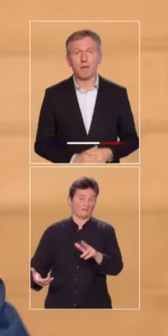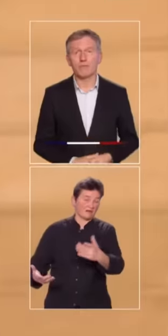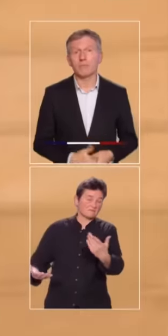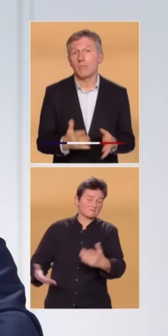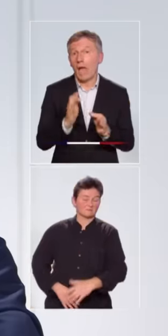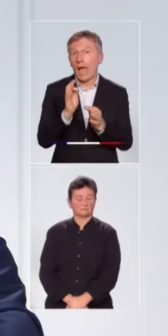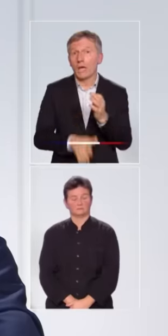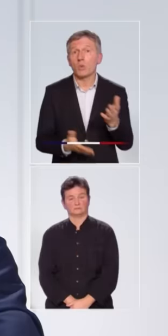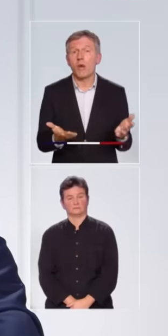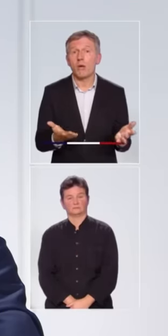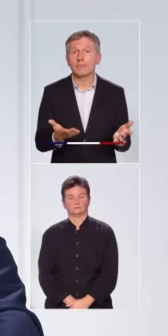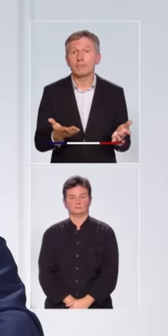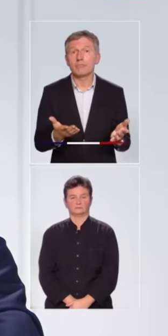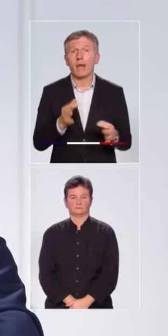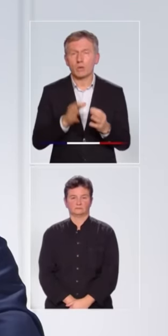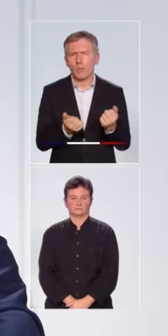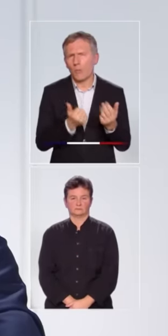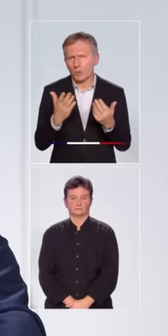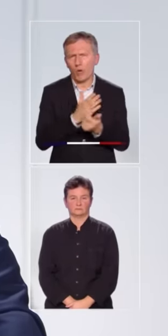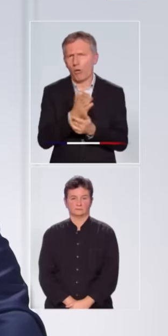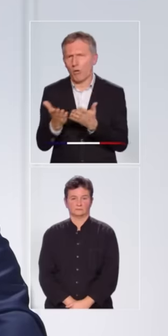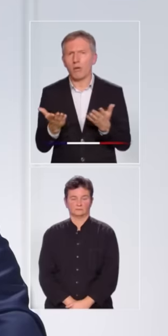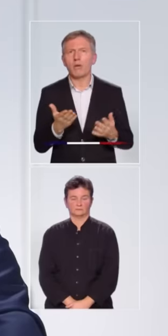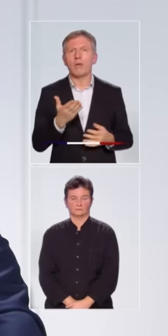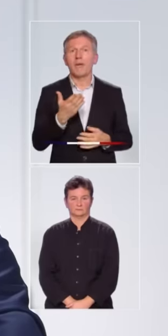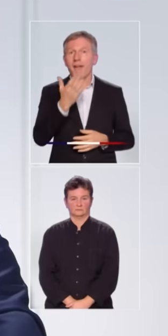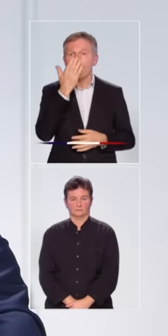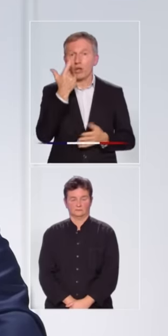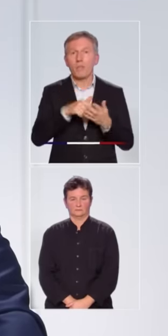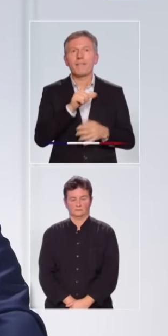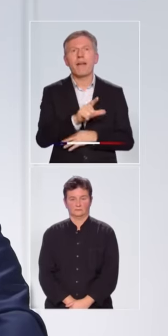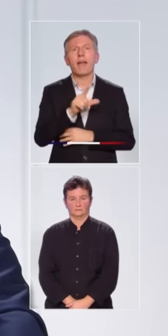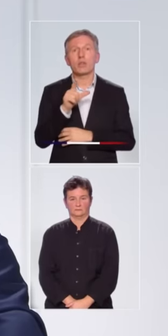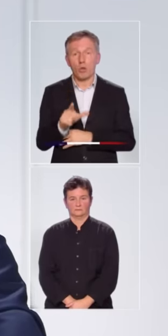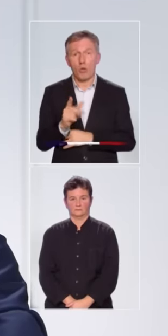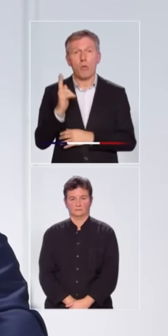donc, plusieurs choses. D'abord, dès février